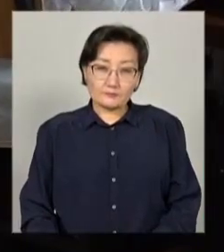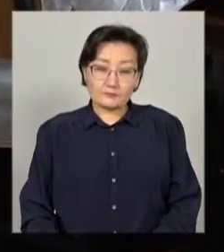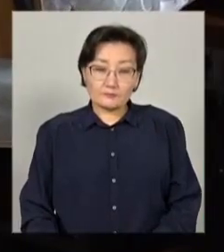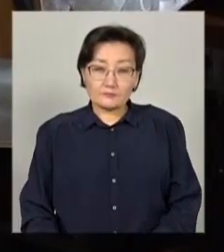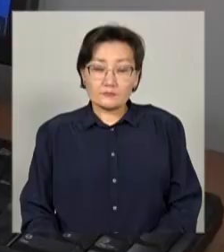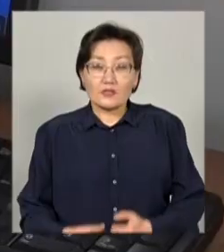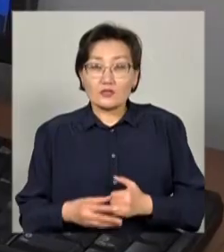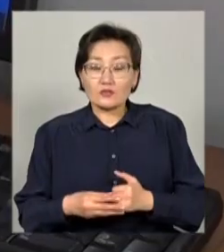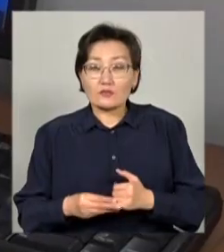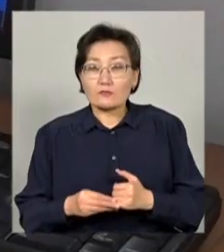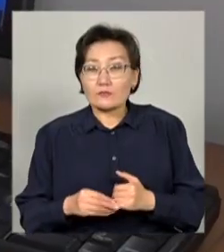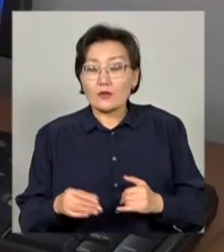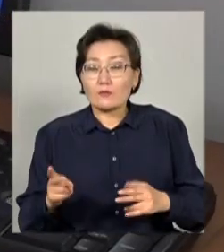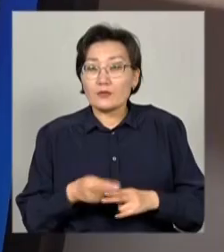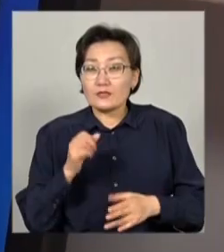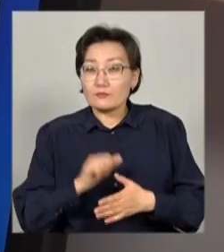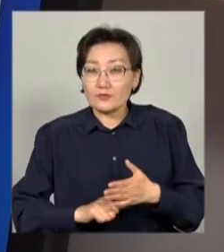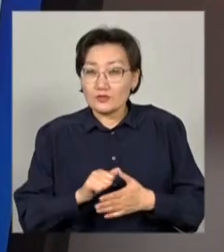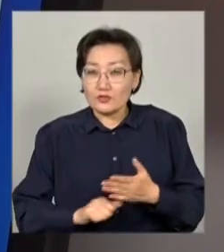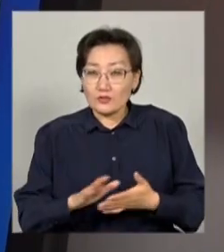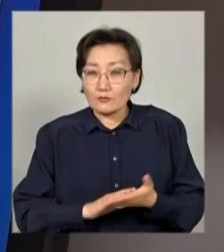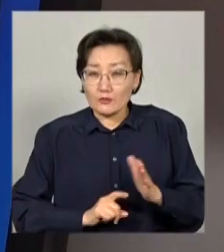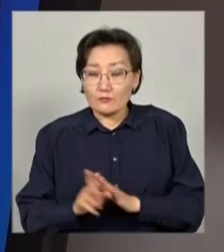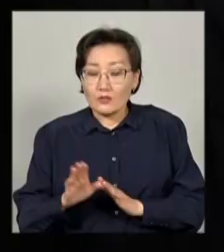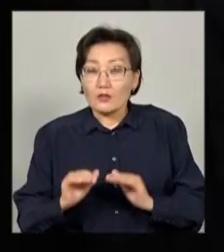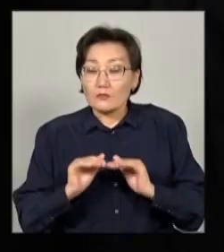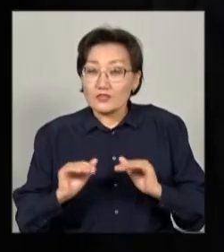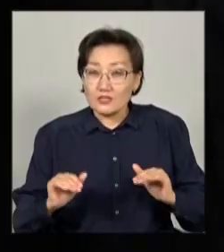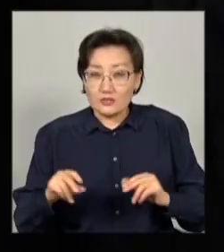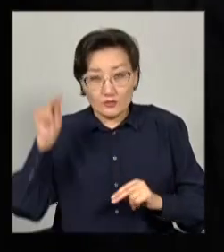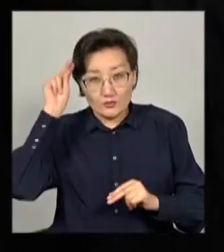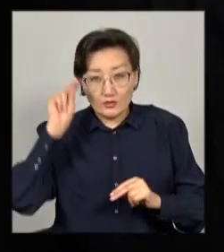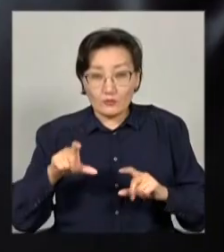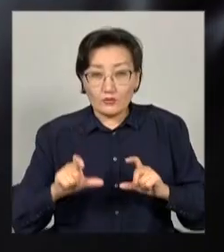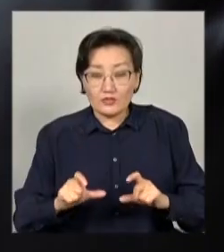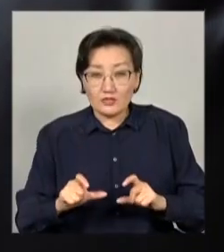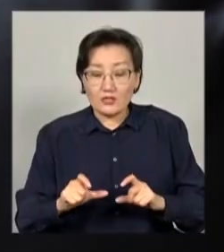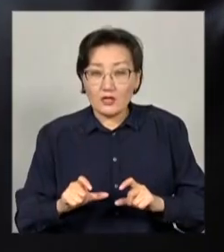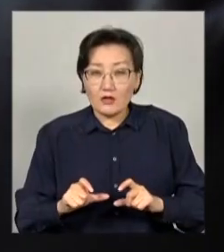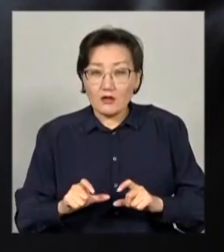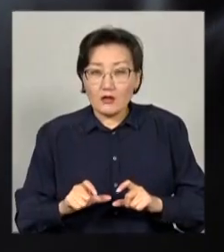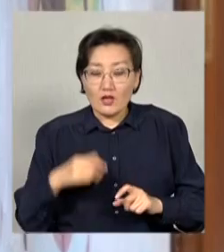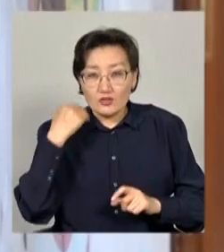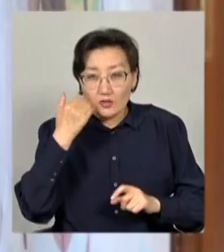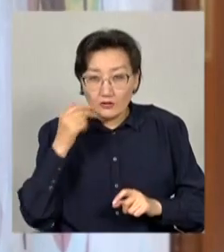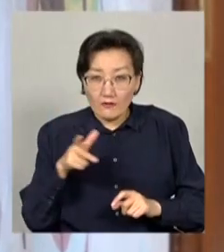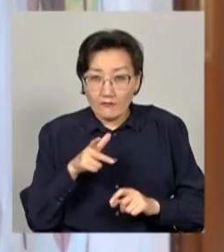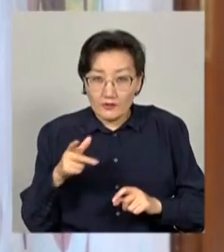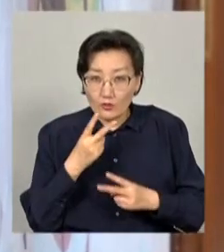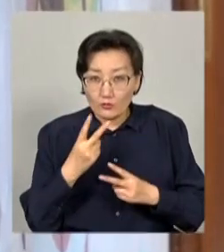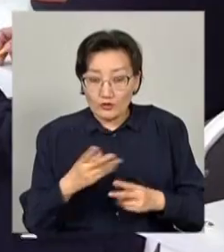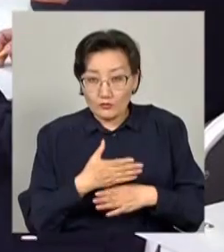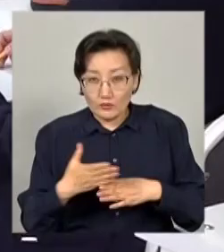Жел тұрмаса, шөптің басы қимылдамай. Бесіктен белі шықпаған баланың сабақта отырып ұятсыз видео көргені туралы айтылғаннан кейін